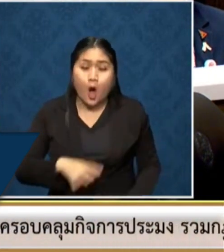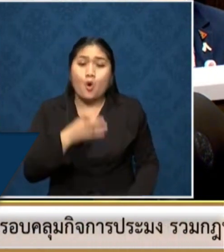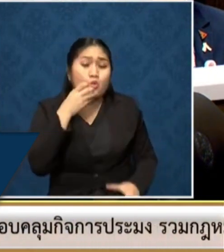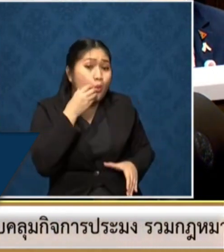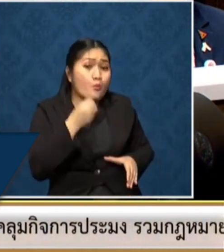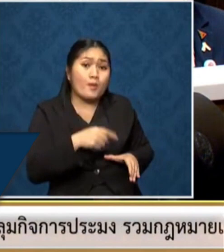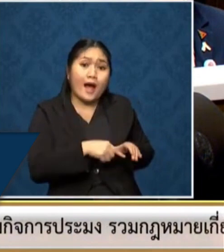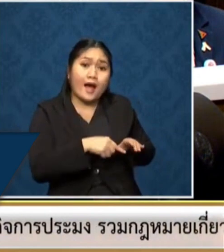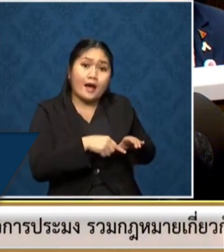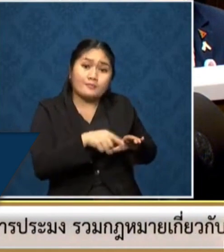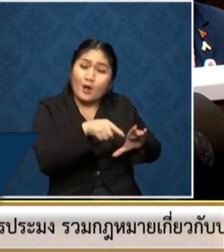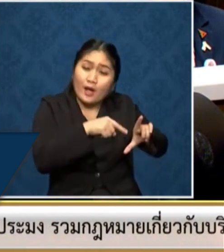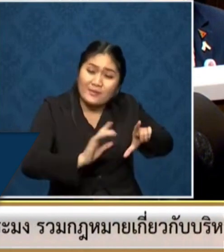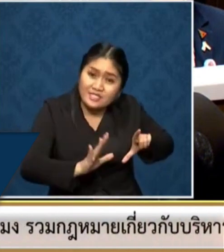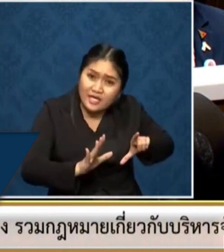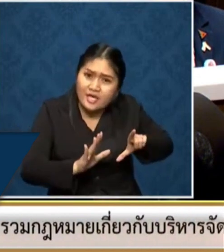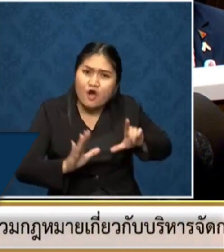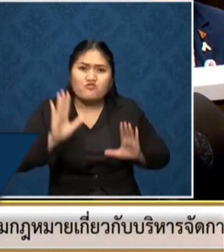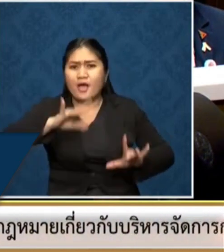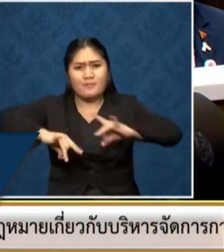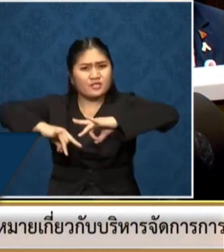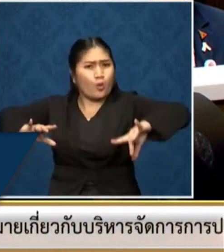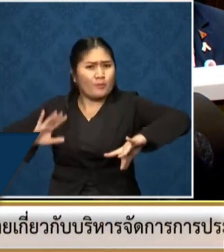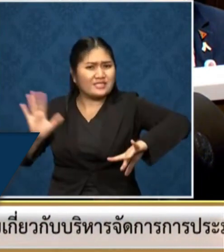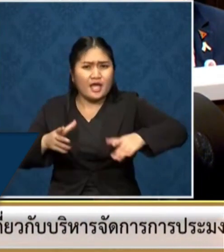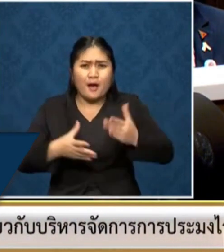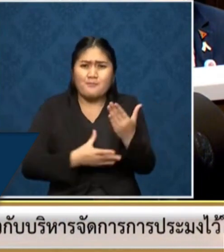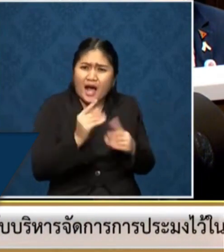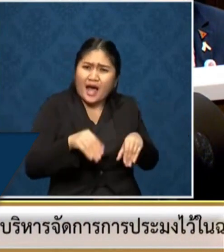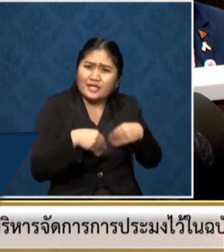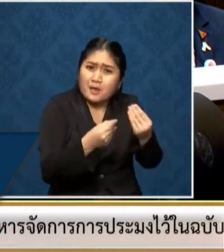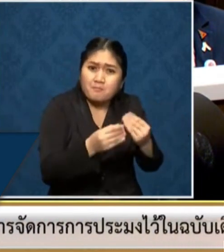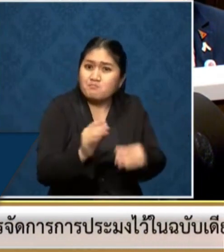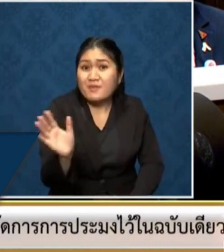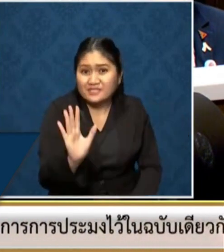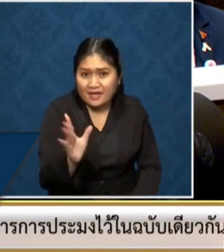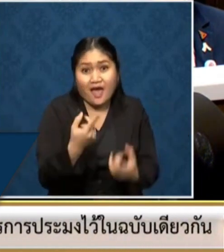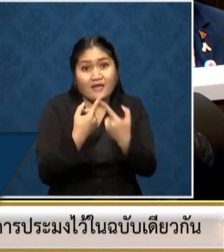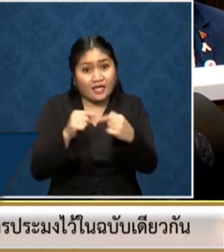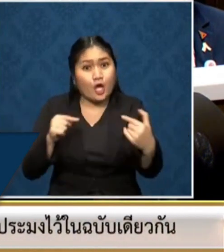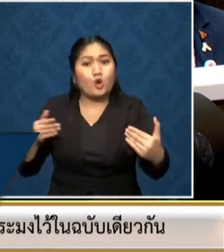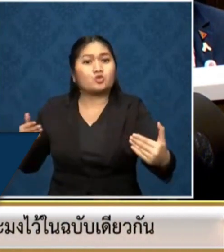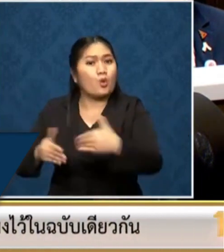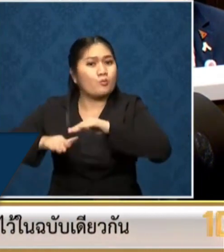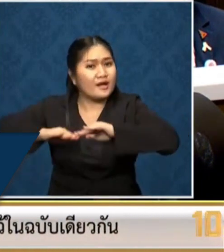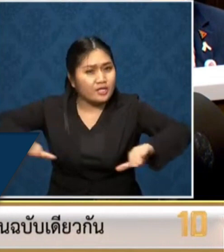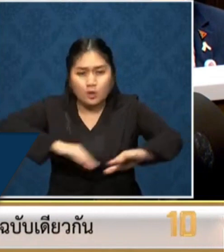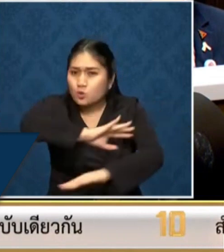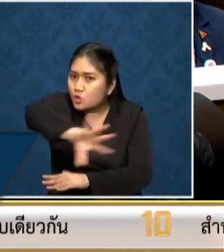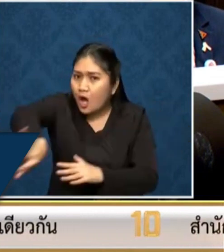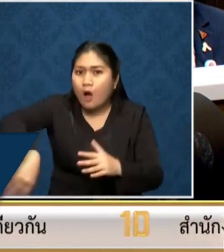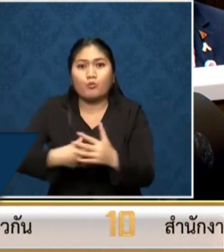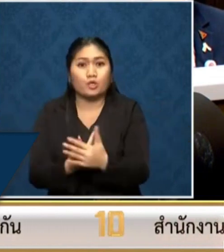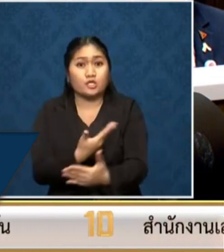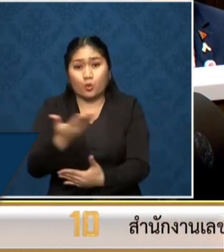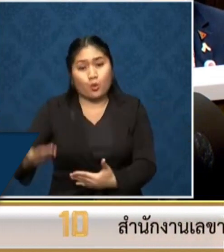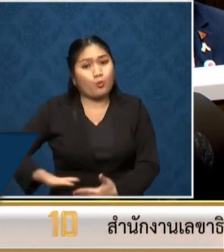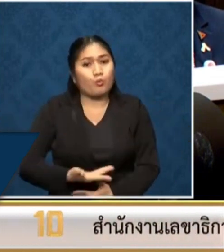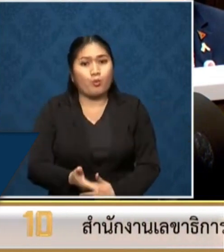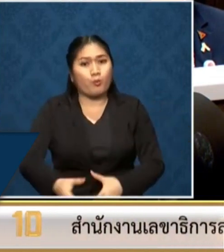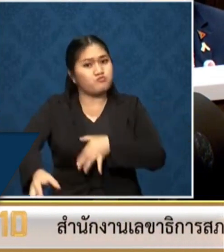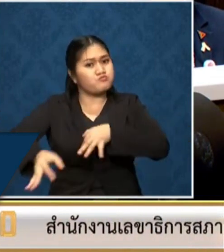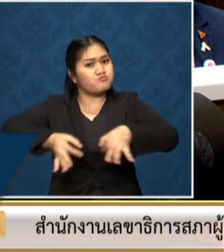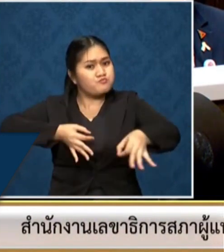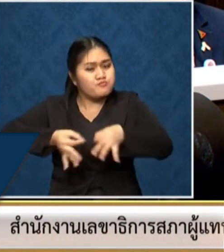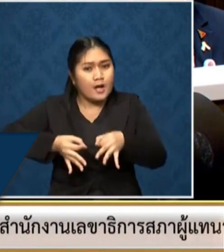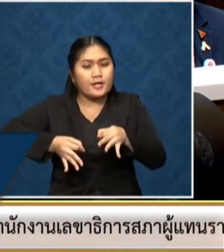ไม่ใช่เพื่อสภายค้า ไม่ใช่เพื่สภายแ่งนี้แต่เป็นเพื่อเด็ก ๆ ทุกคน ที่ท่านค่อยพูดถึงอยู่เสมอใ